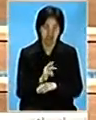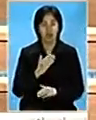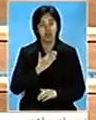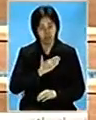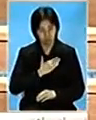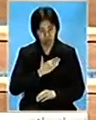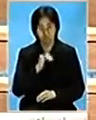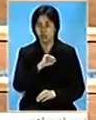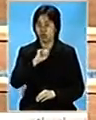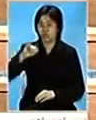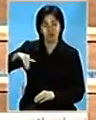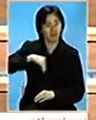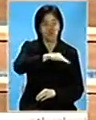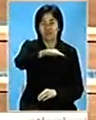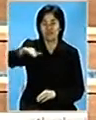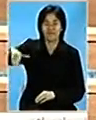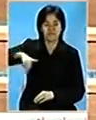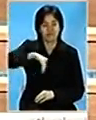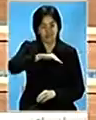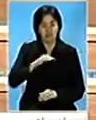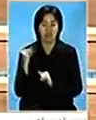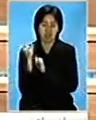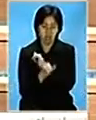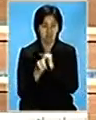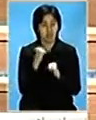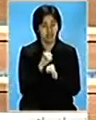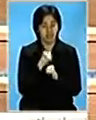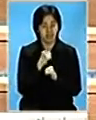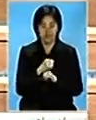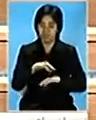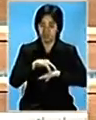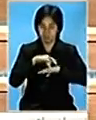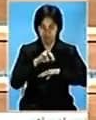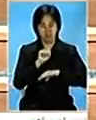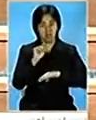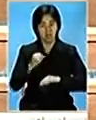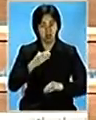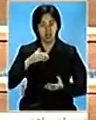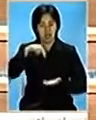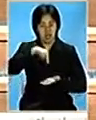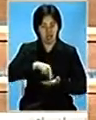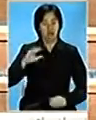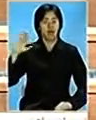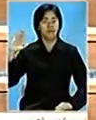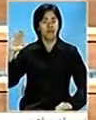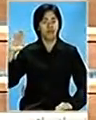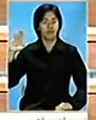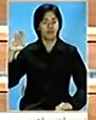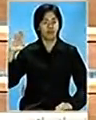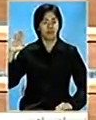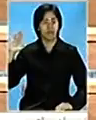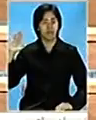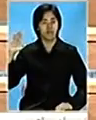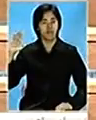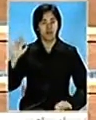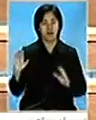คนในสภาผู้แทนราษฎรแห่งนี้เมื่อมาปฏิบัติหน้าที่ต่างได้กล่าวคำปฏิญาณถวายสัตย์ต่อหน้า